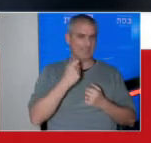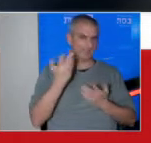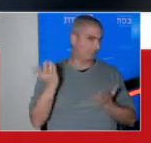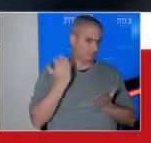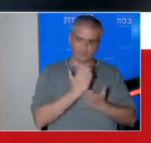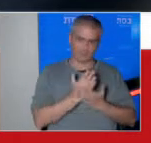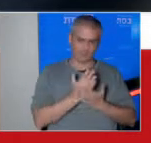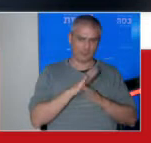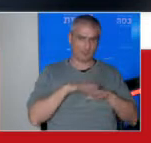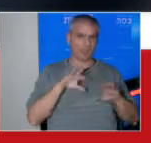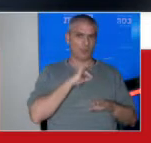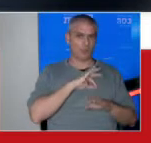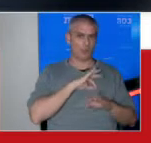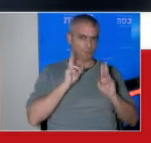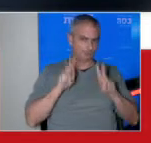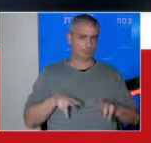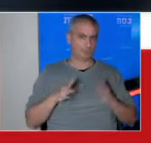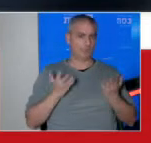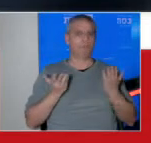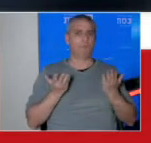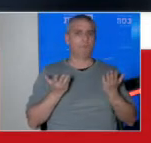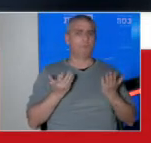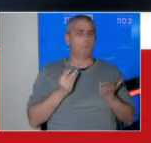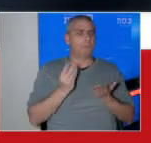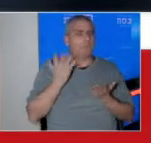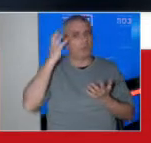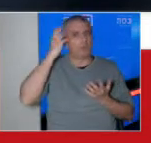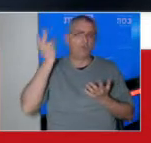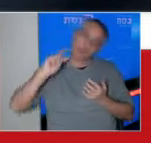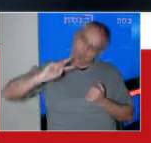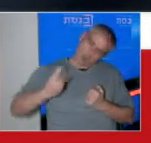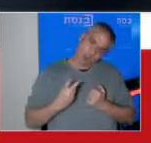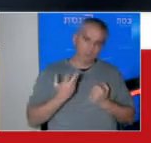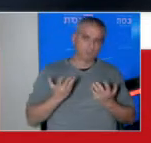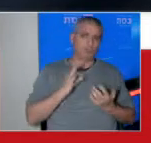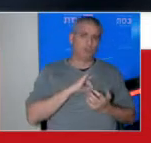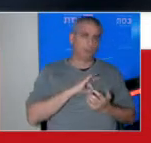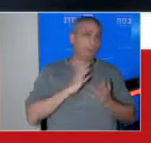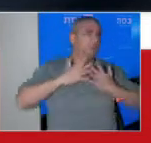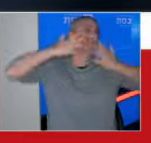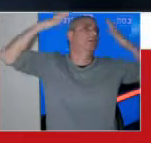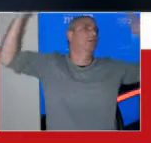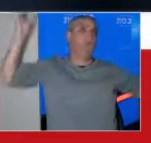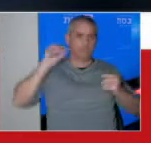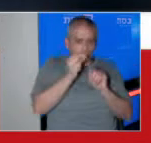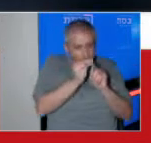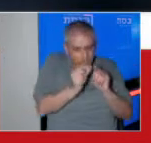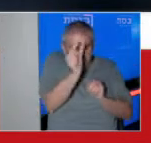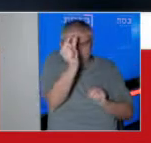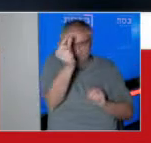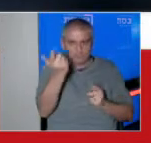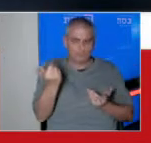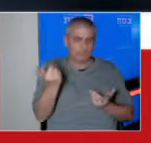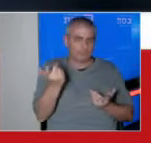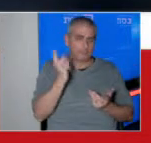מדובר בשטח רוסי. מה הטירוף הזה ללכת עוד פעם, רוסיה הענקית שצריכה את החתכת